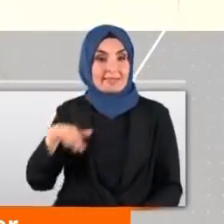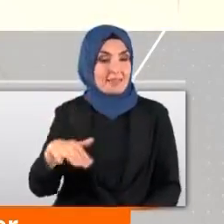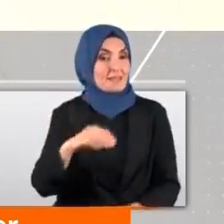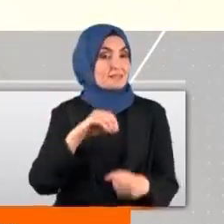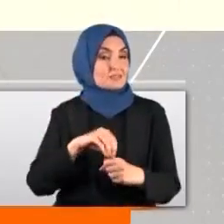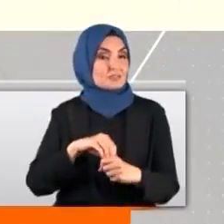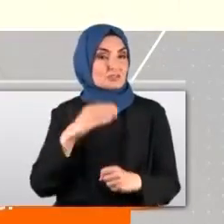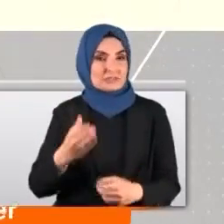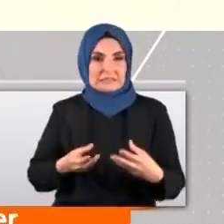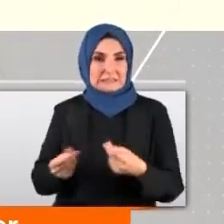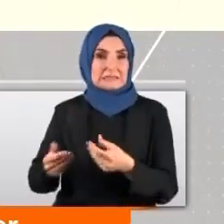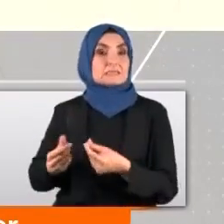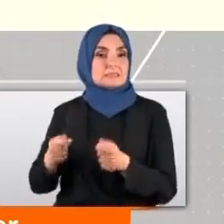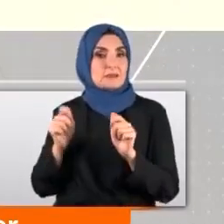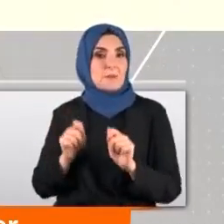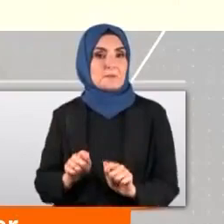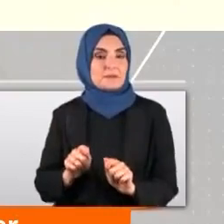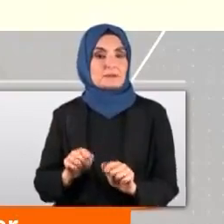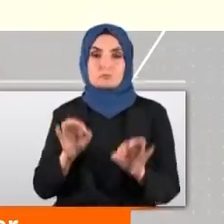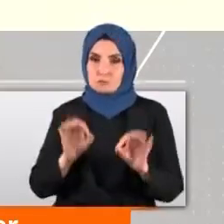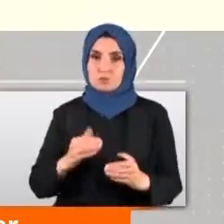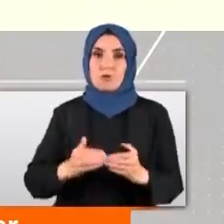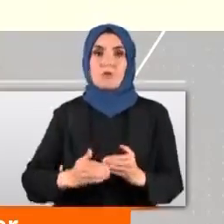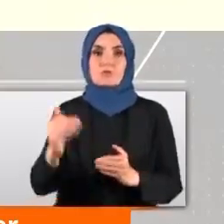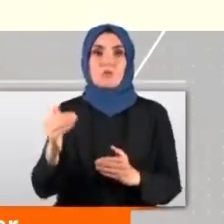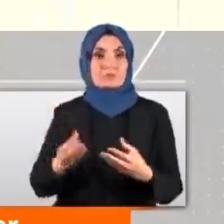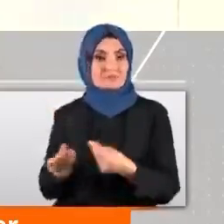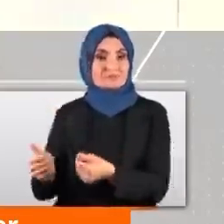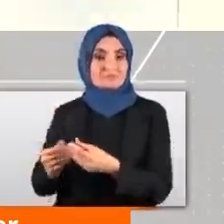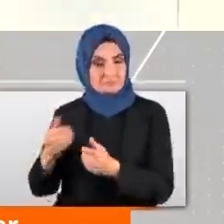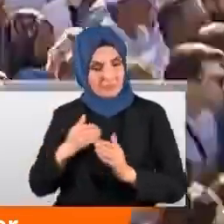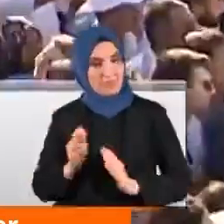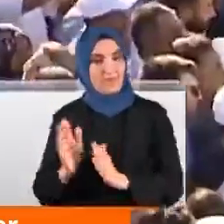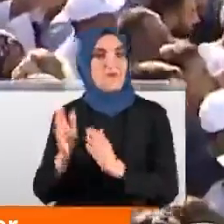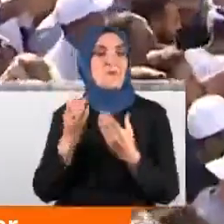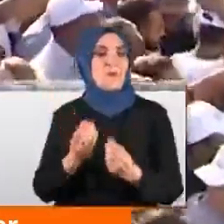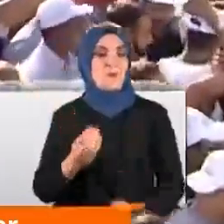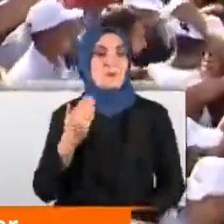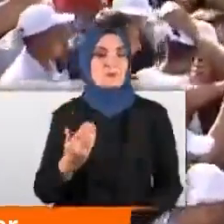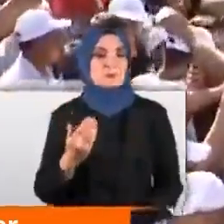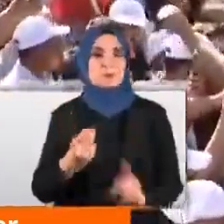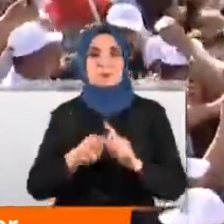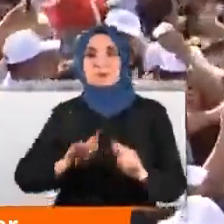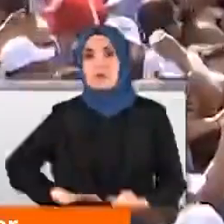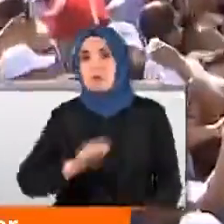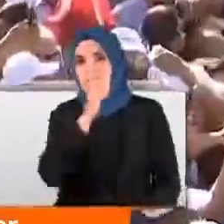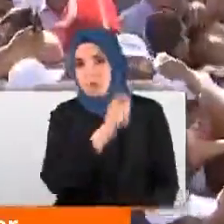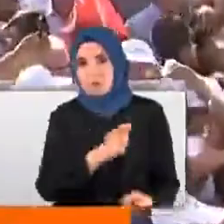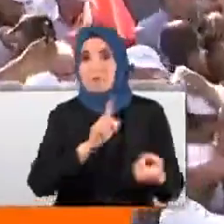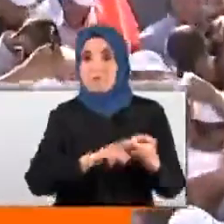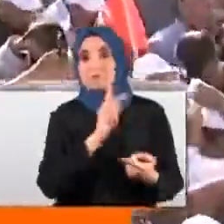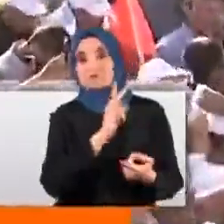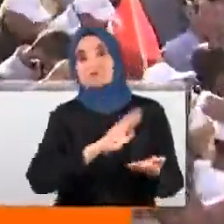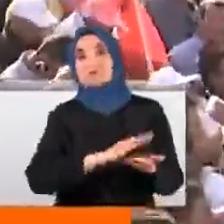bir ettiysek bundan sonra da yerle bir etmeye devam edeceğiz. Bay Kemal ve arkadaşlarının